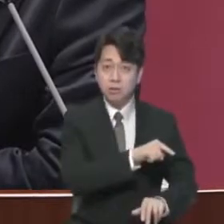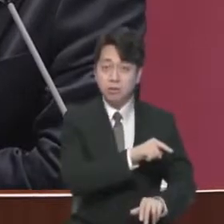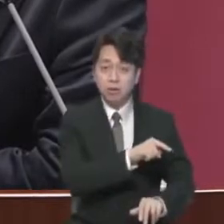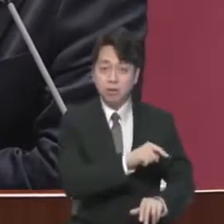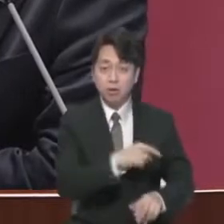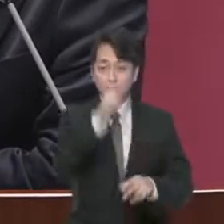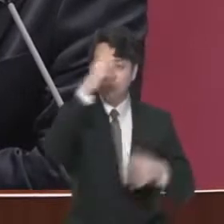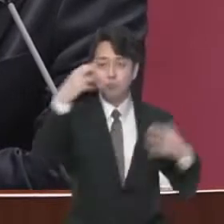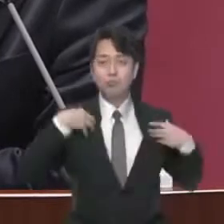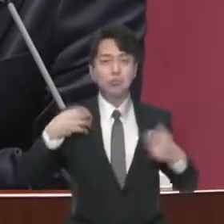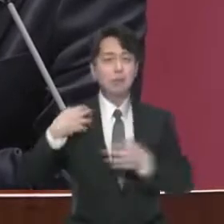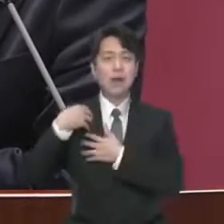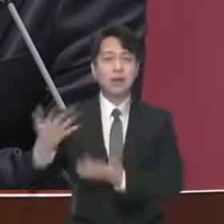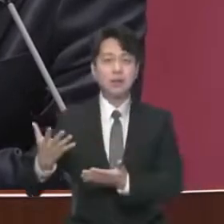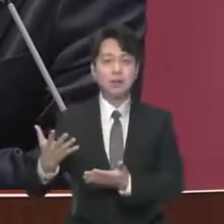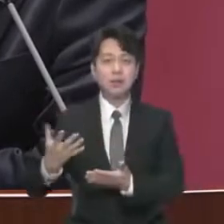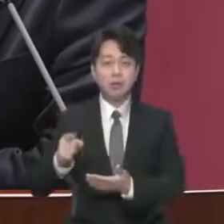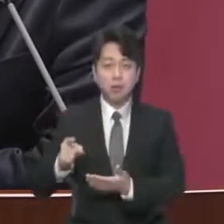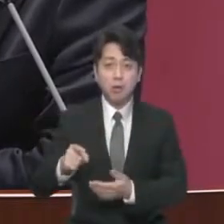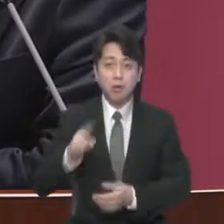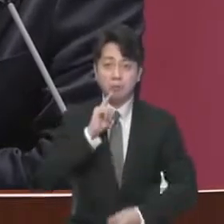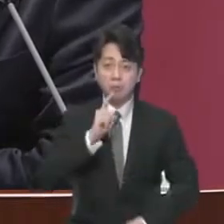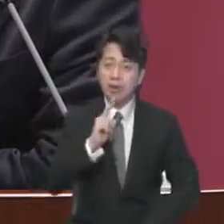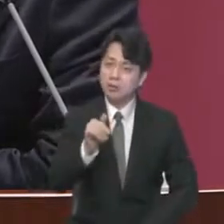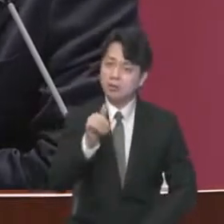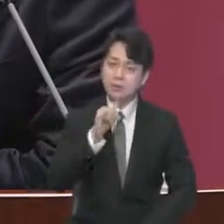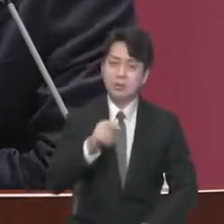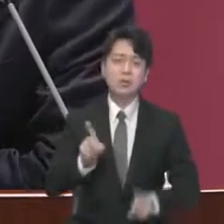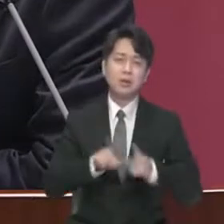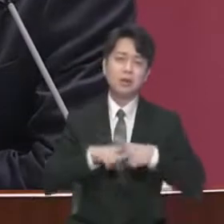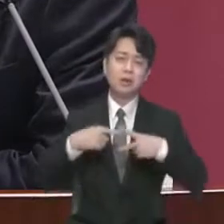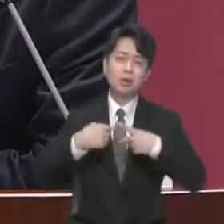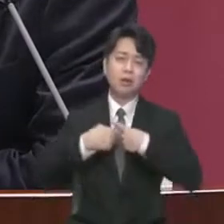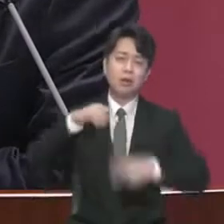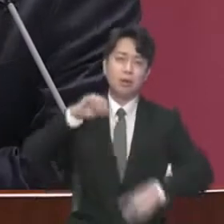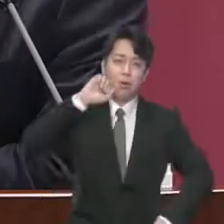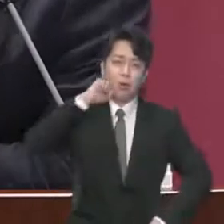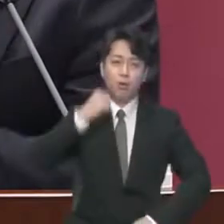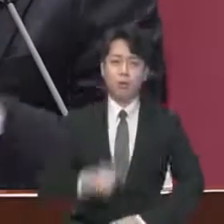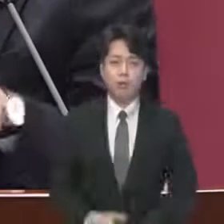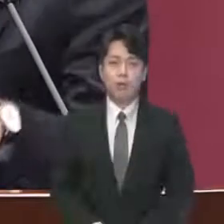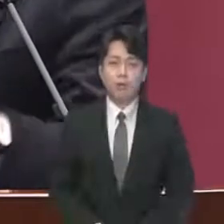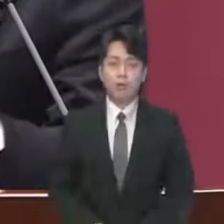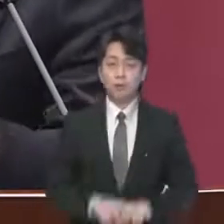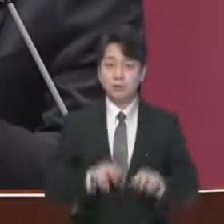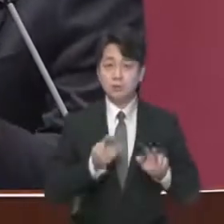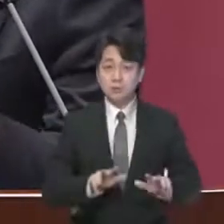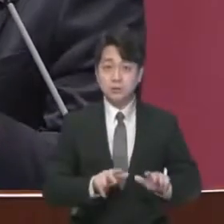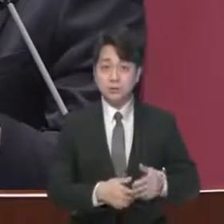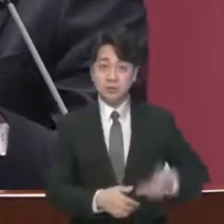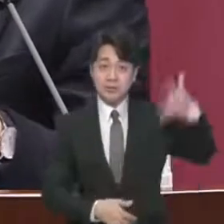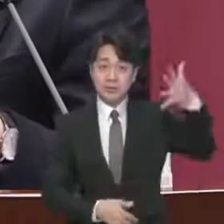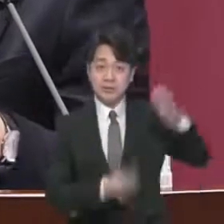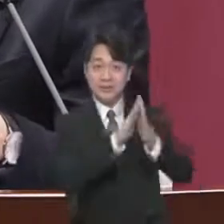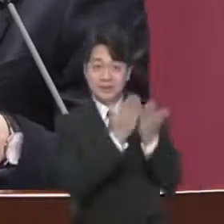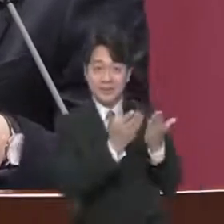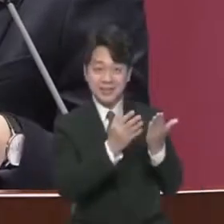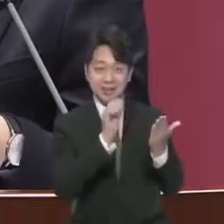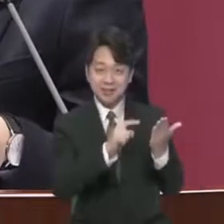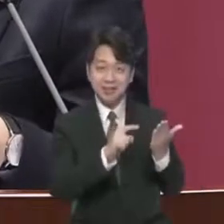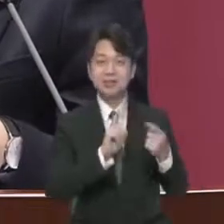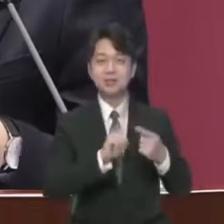한 걸로 저는 받아들일 수밖에 이해할 수밖에 없고요. 그리고 또 이 책에 대해서 좀 더 말씀드리면 이 전화 많은 국민들이 우려를 하고